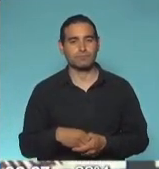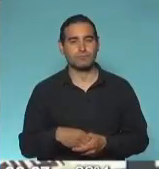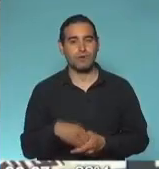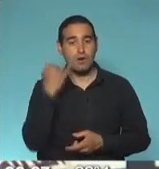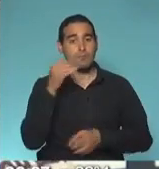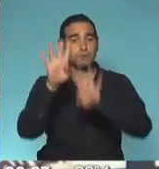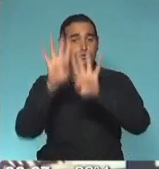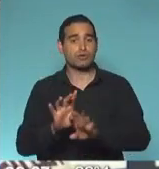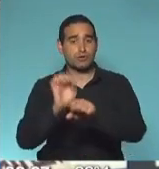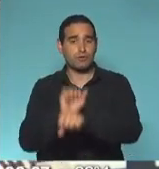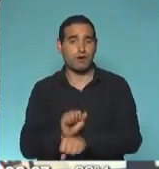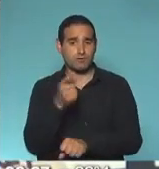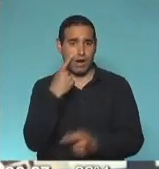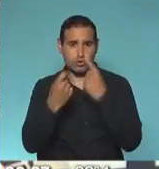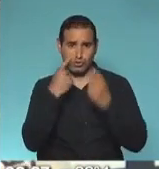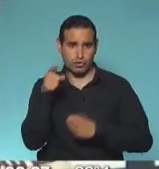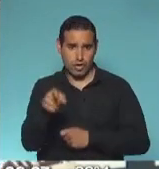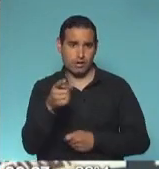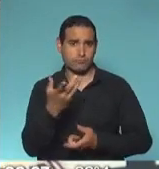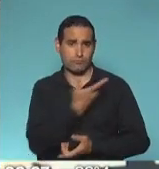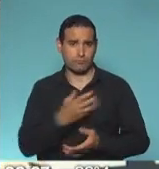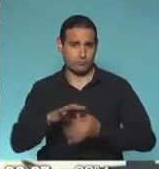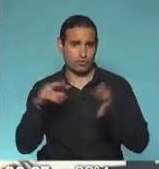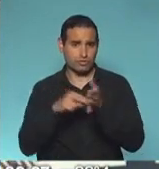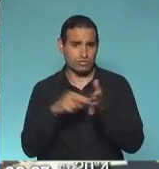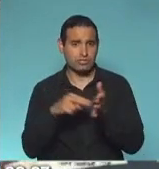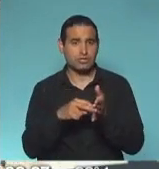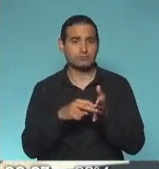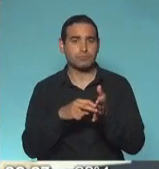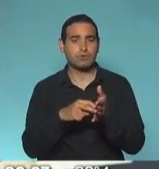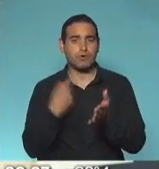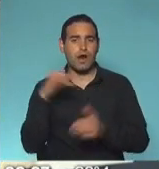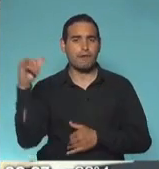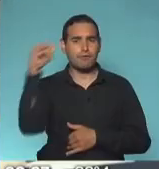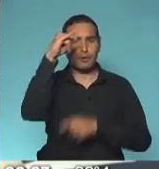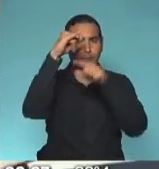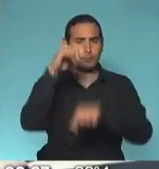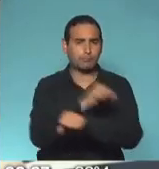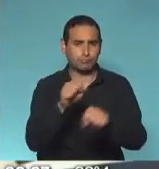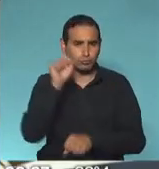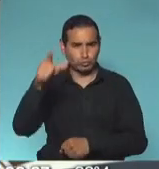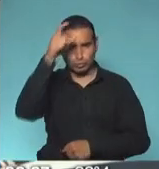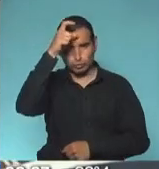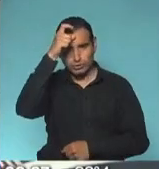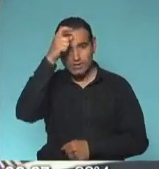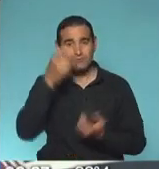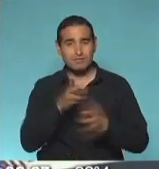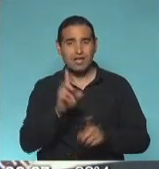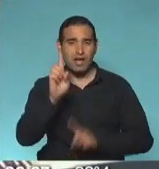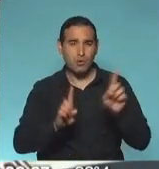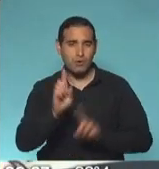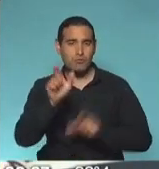سوریه دموکراتیک دانه دهینی روبروی توبارانه که هاتبون و ام تخمین دکن که هنگ